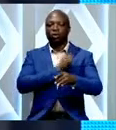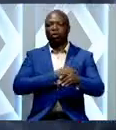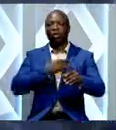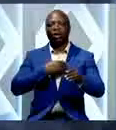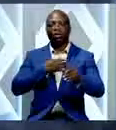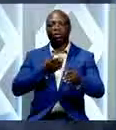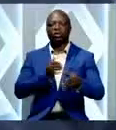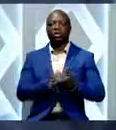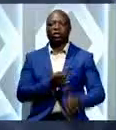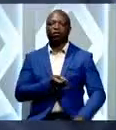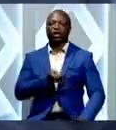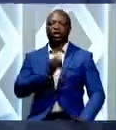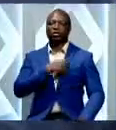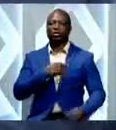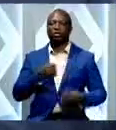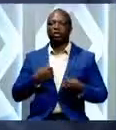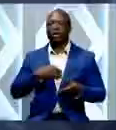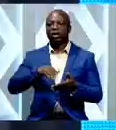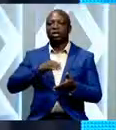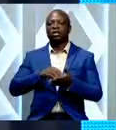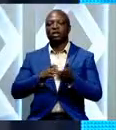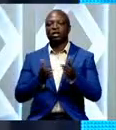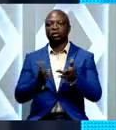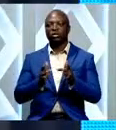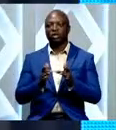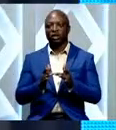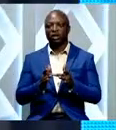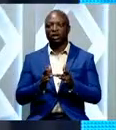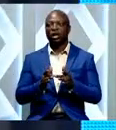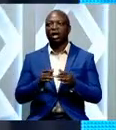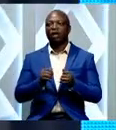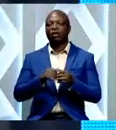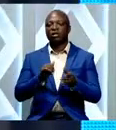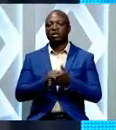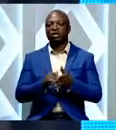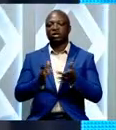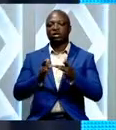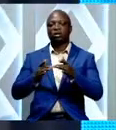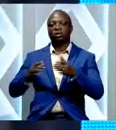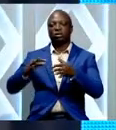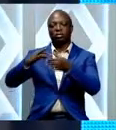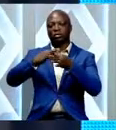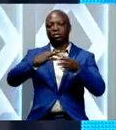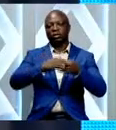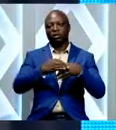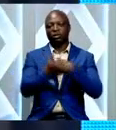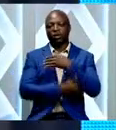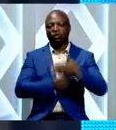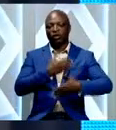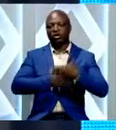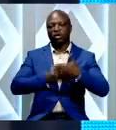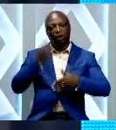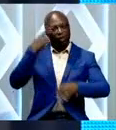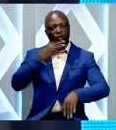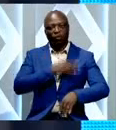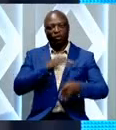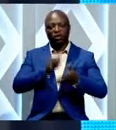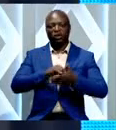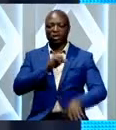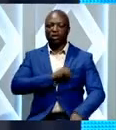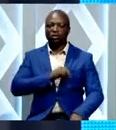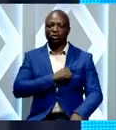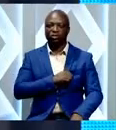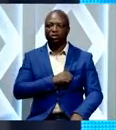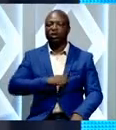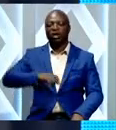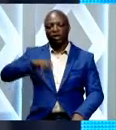un hub logistique visant la desserte de l'Interland et de ses pays voisins. Mais pour profiter de ces atouts,